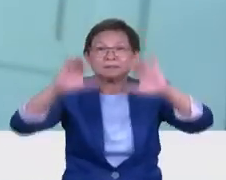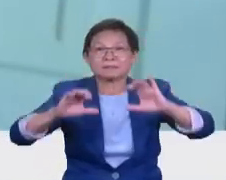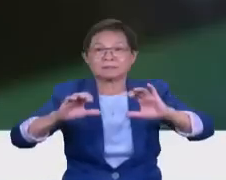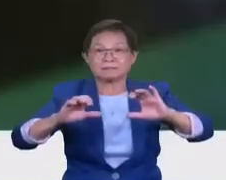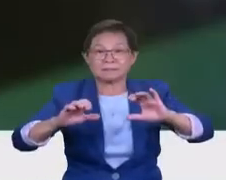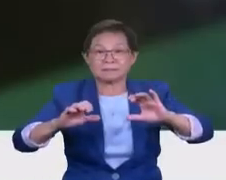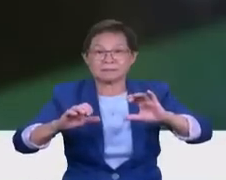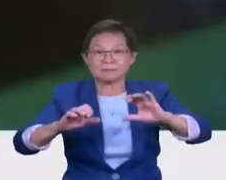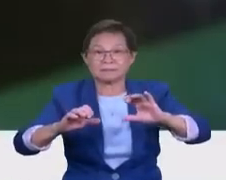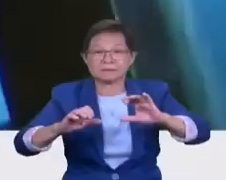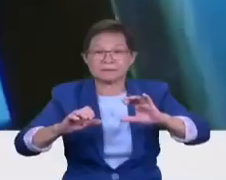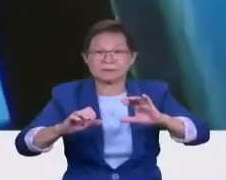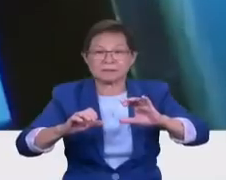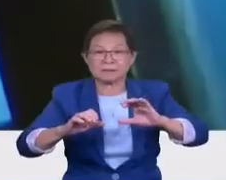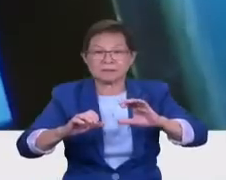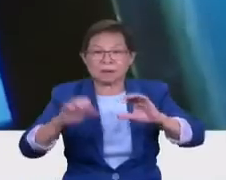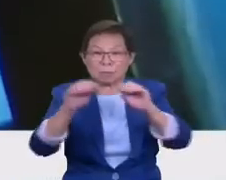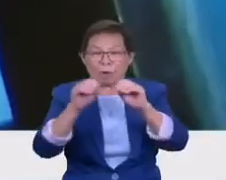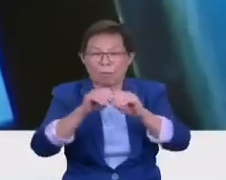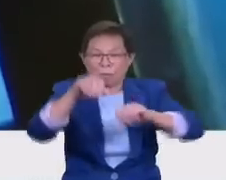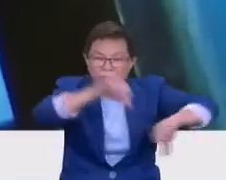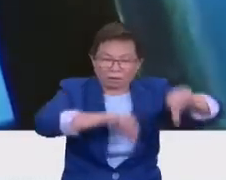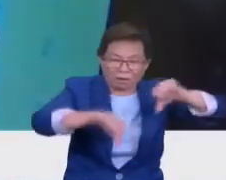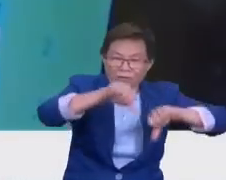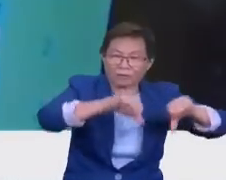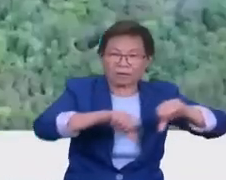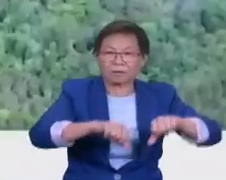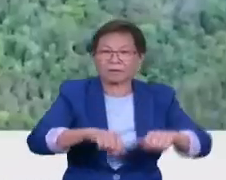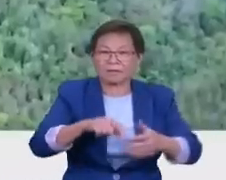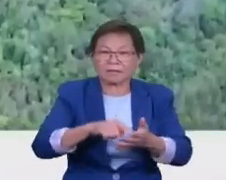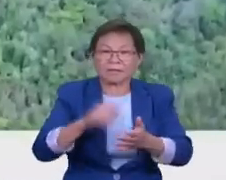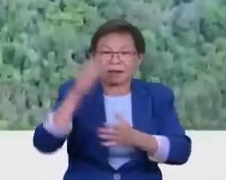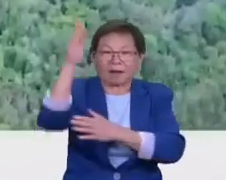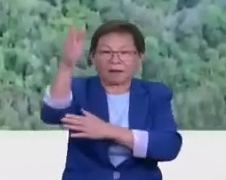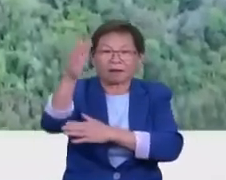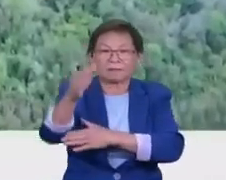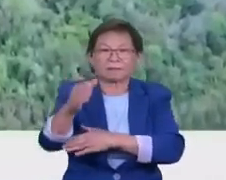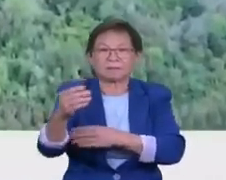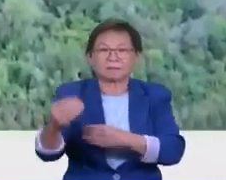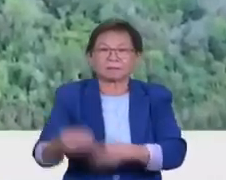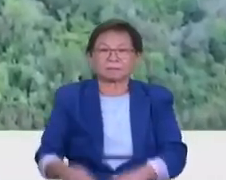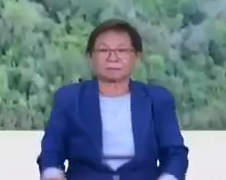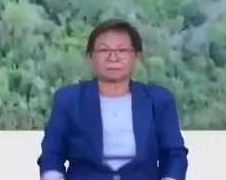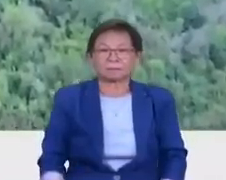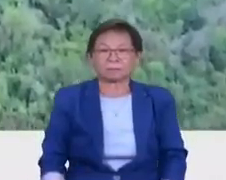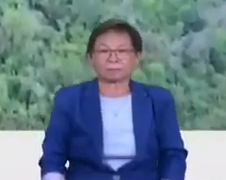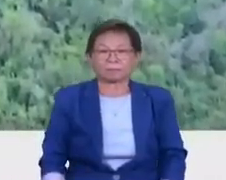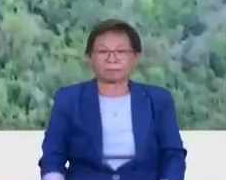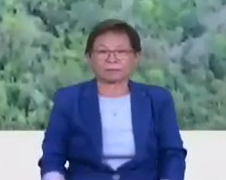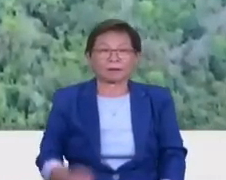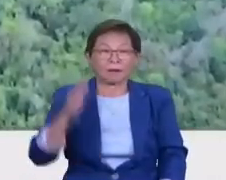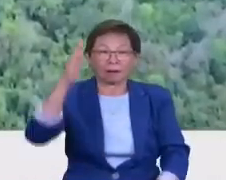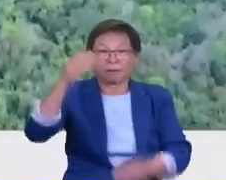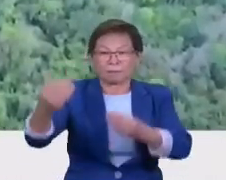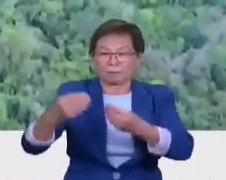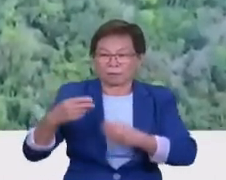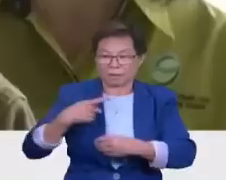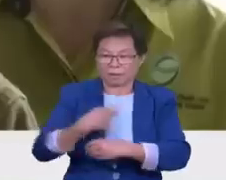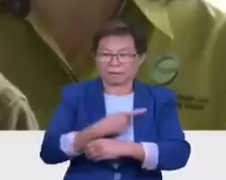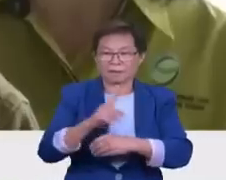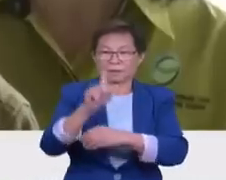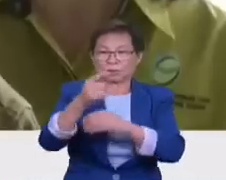yang lebih saintifiklah ini akan memberi kita satu industri